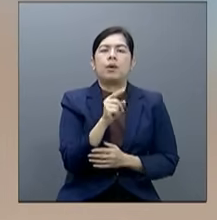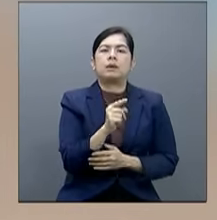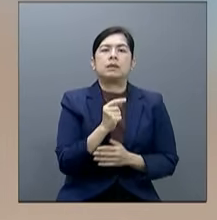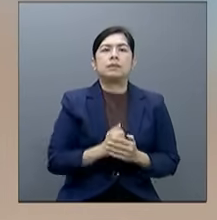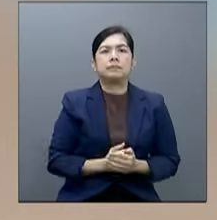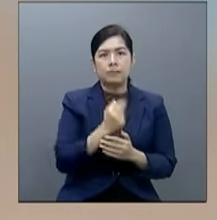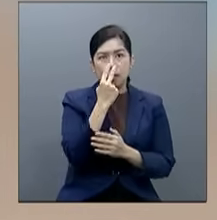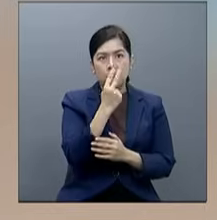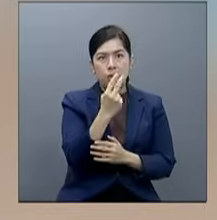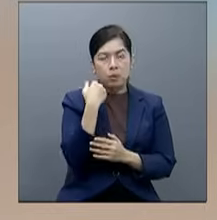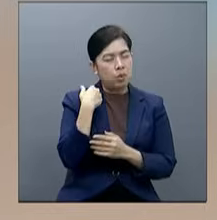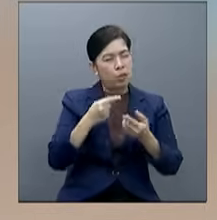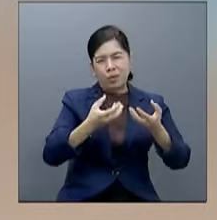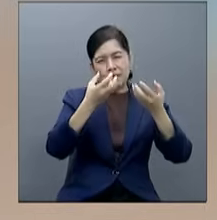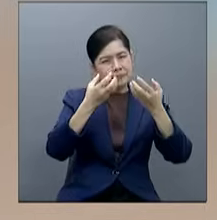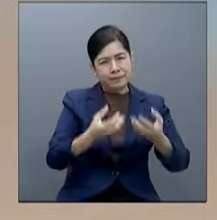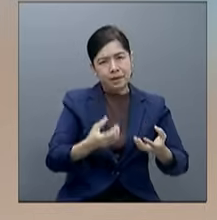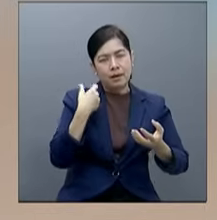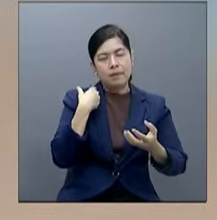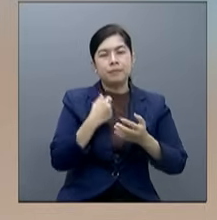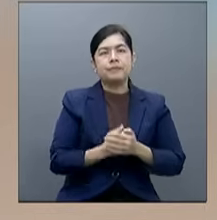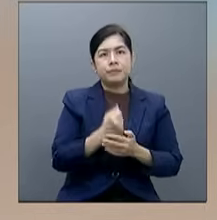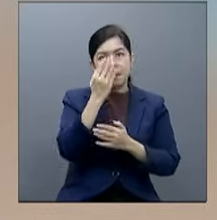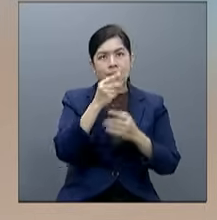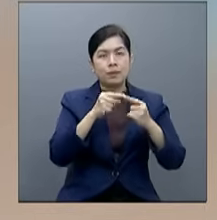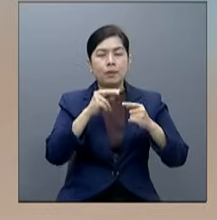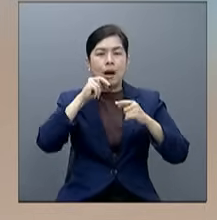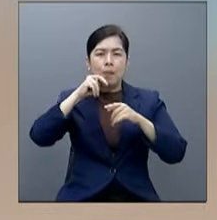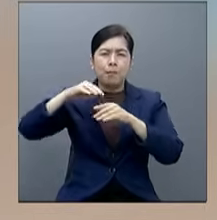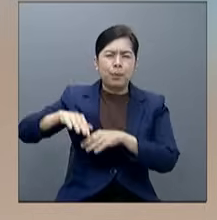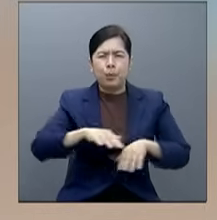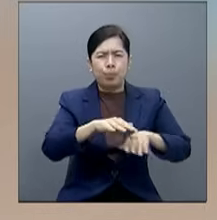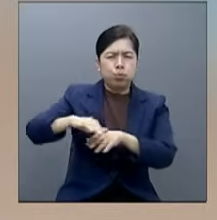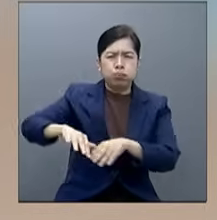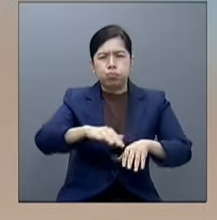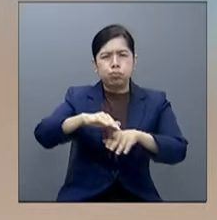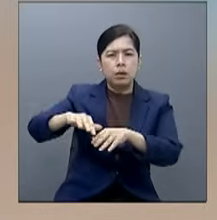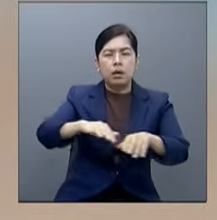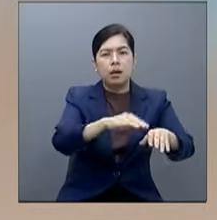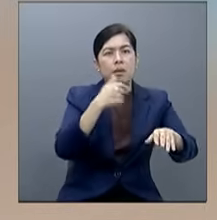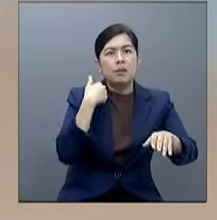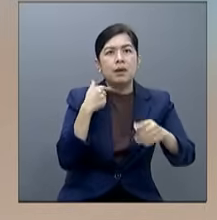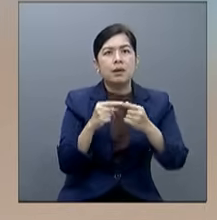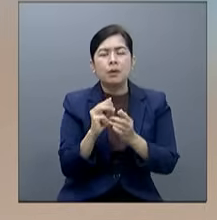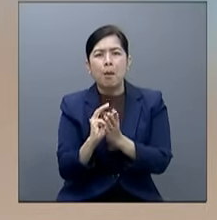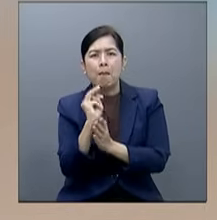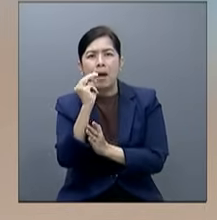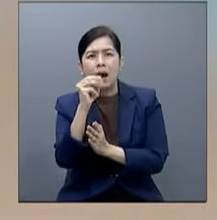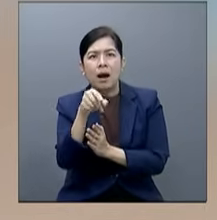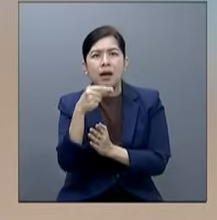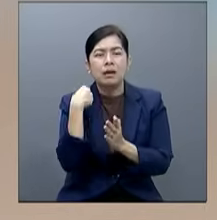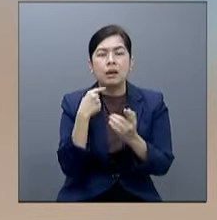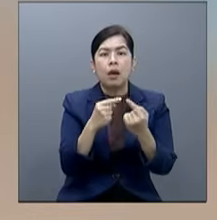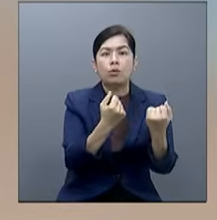กว่านะคะยิ่งกว่าหนังอีกคือน้ำเนี่ยไหลลงมาอย่างแรงมากๆเลยนำมาด้วยทั้งขอนไม้รถย